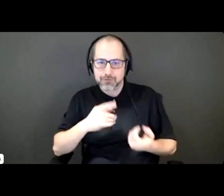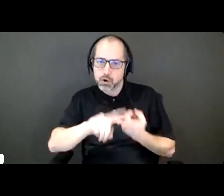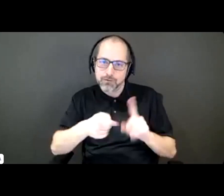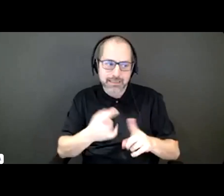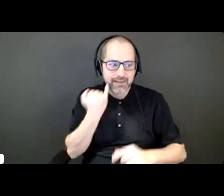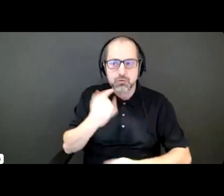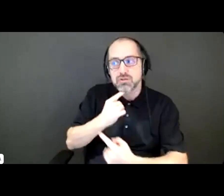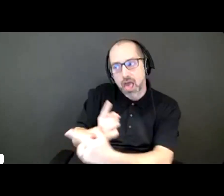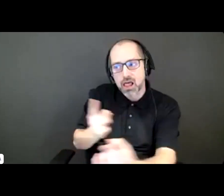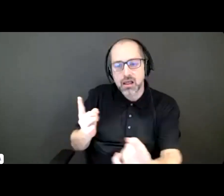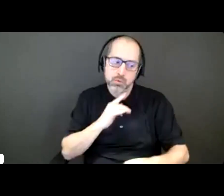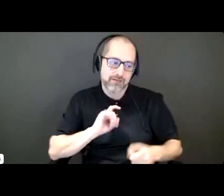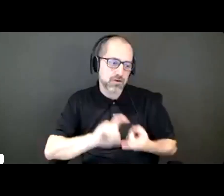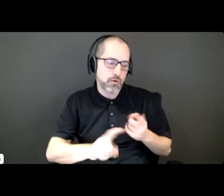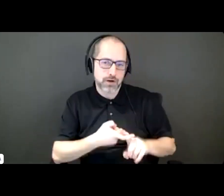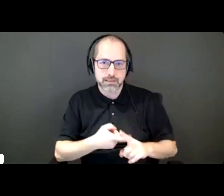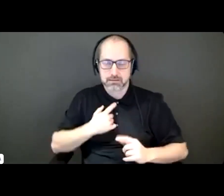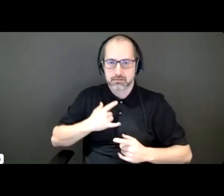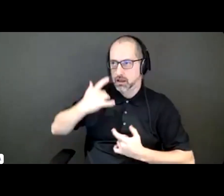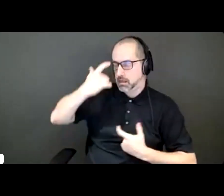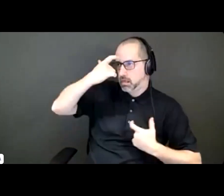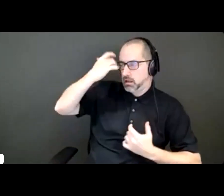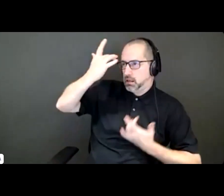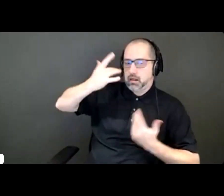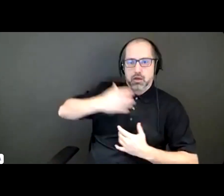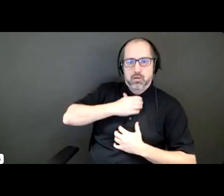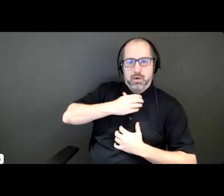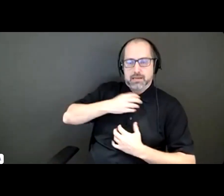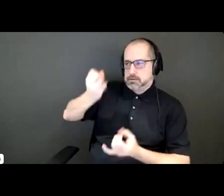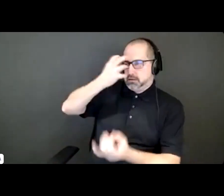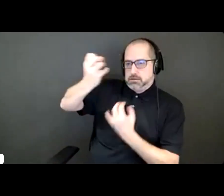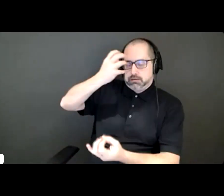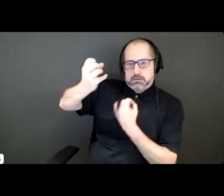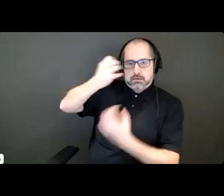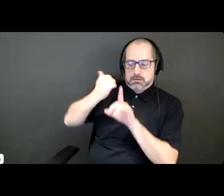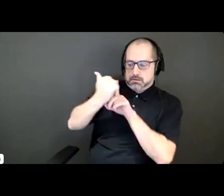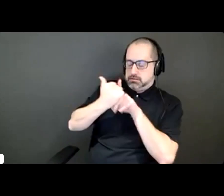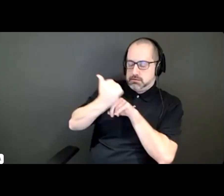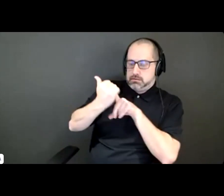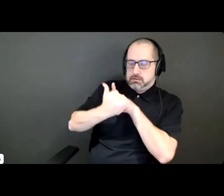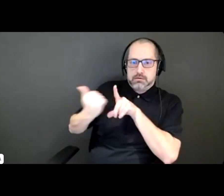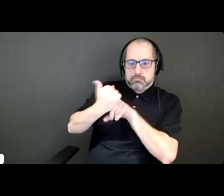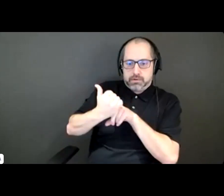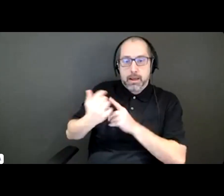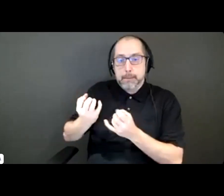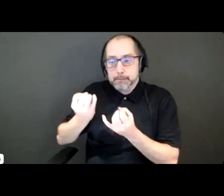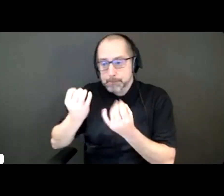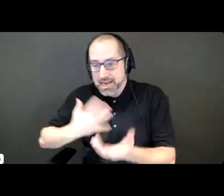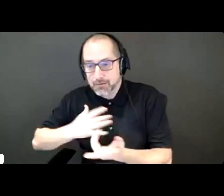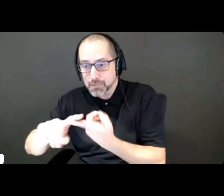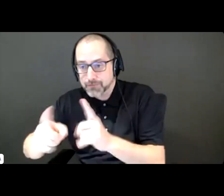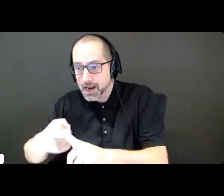vais me tuer ou personne ne va te croire un exemple c'est lorsqu'elle